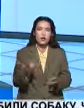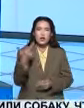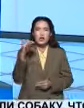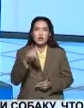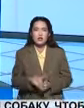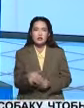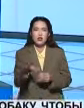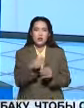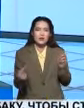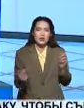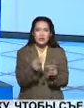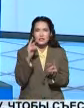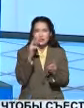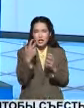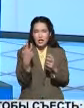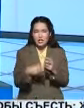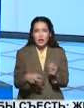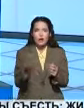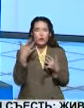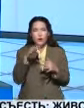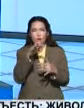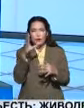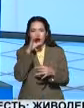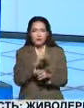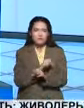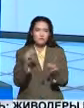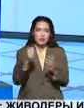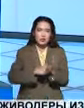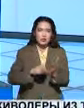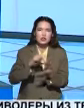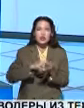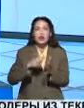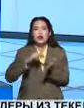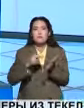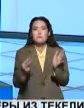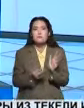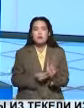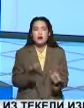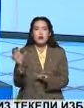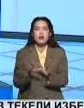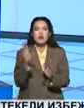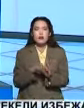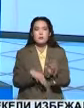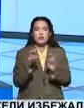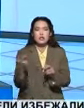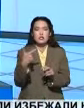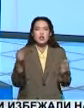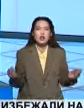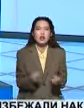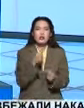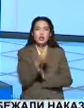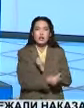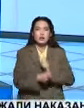признаны неисправными и в любой момент могут стать причиной взрыва. Как в кабине планируют обеспечить безопасность граждан зимой, в материале